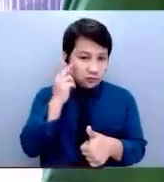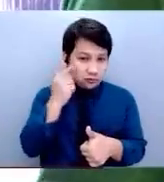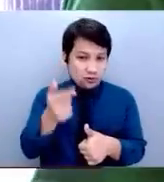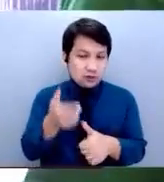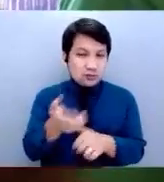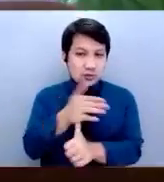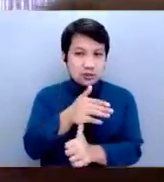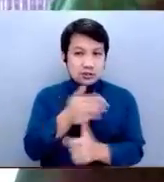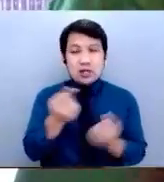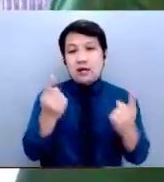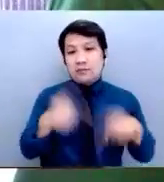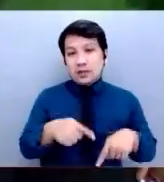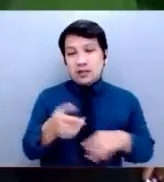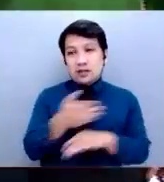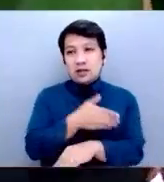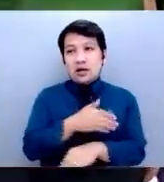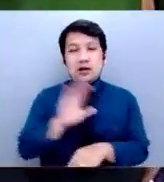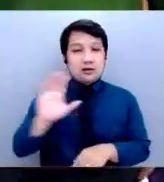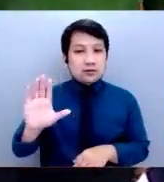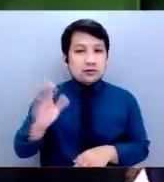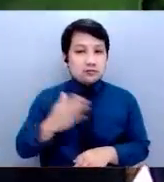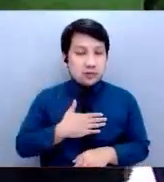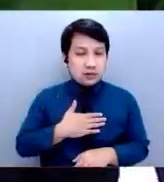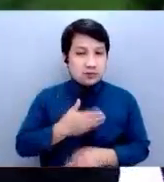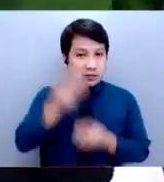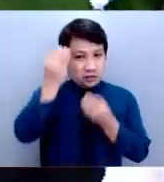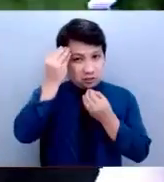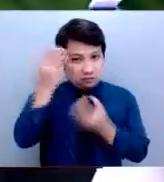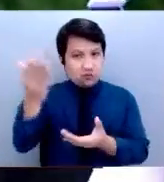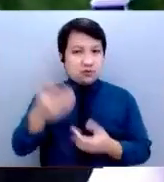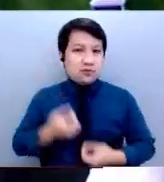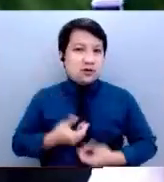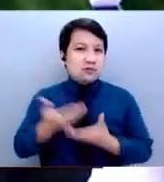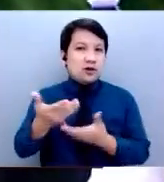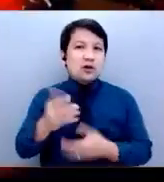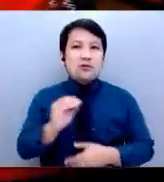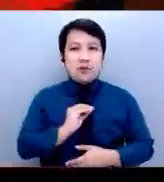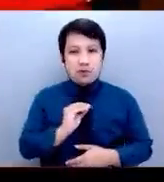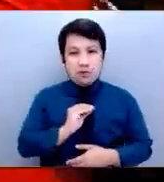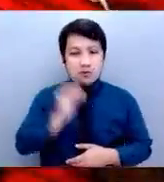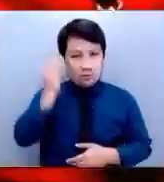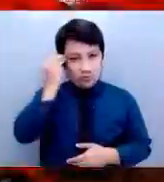sa nangyari ang kanyang paglalabas ng kanyang